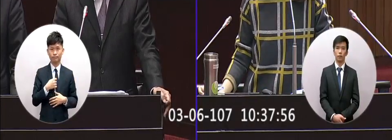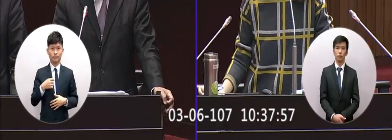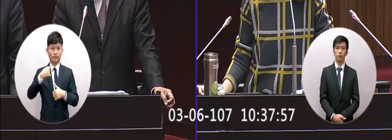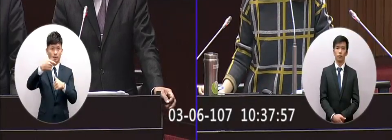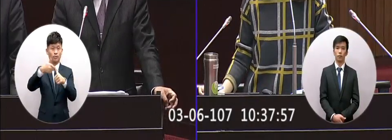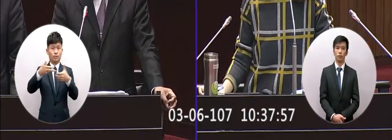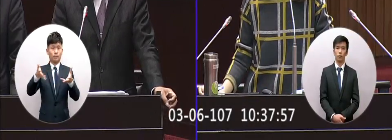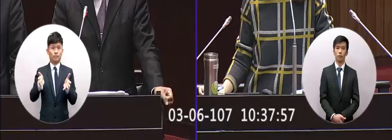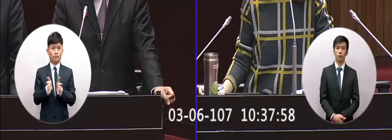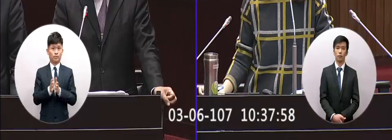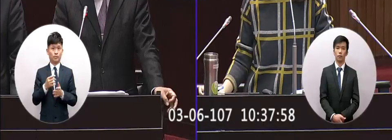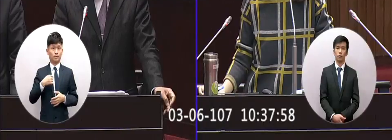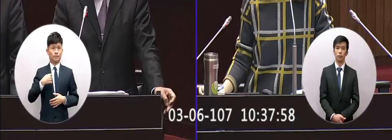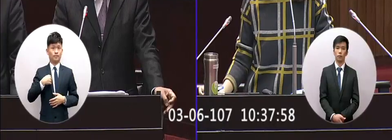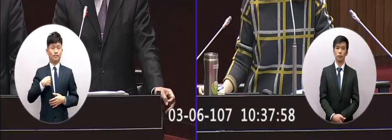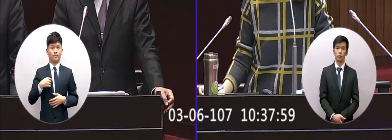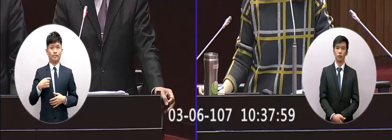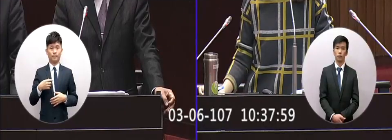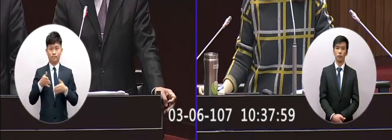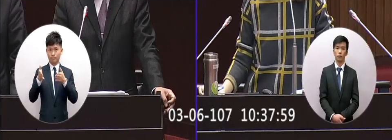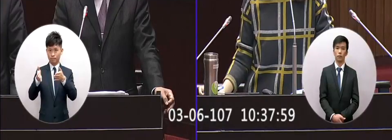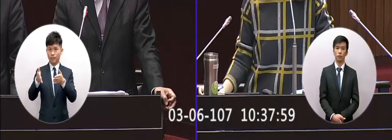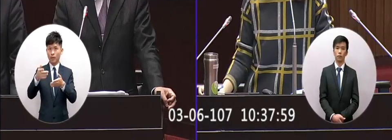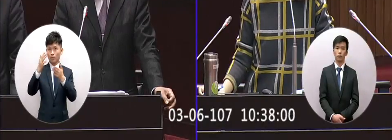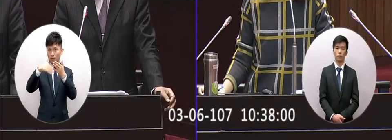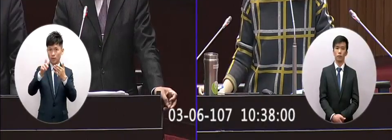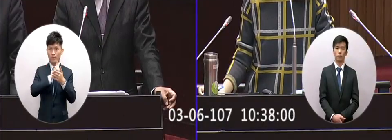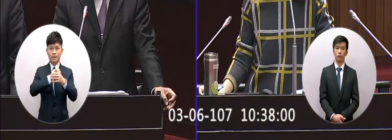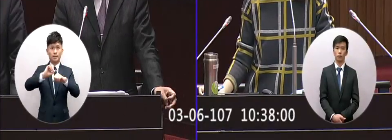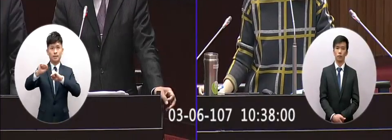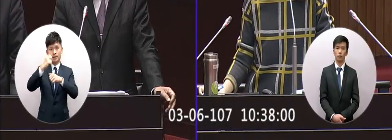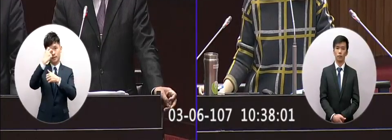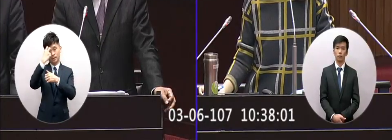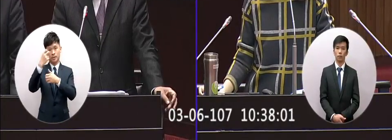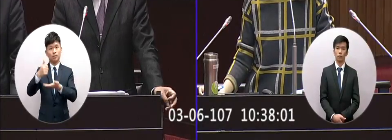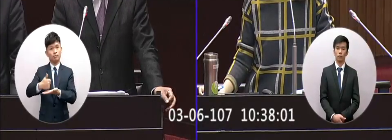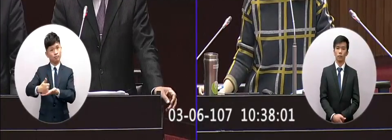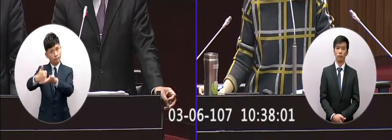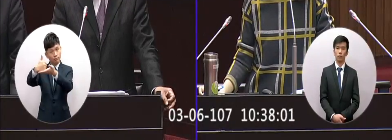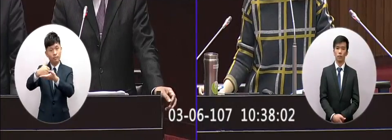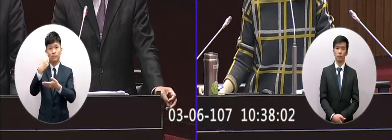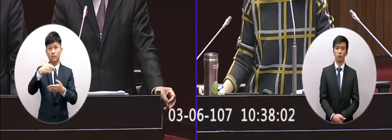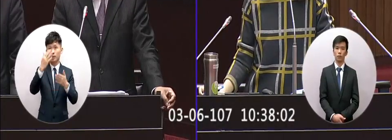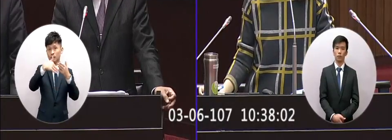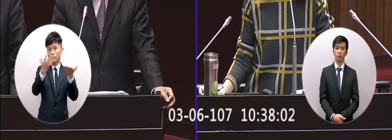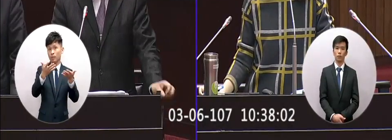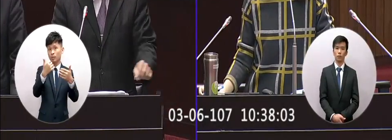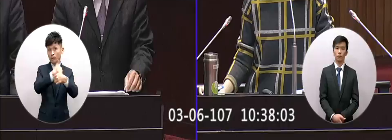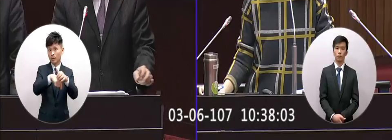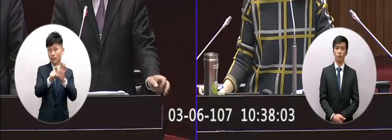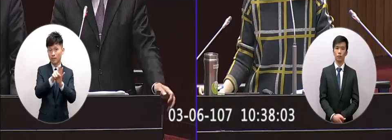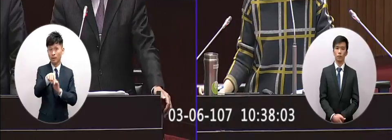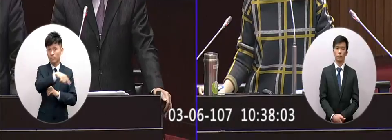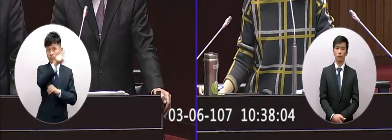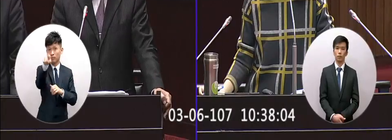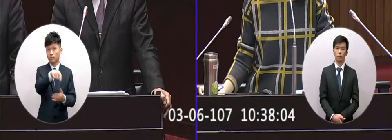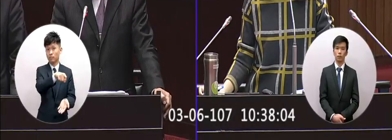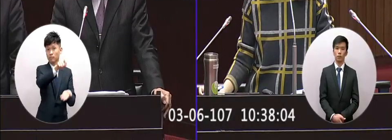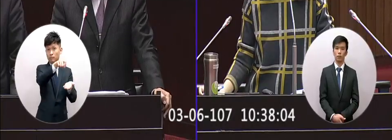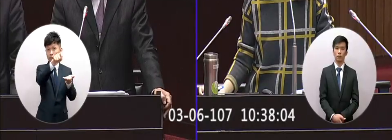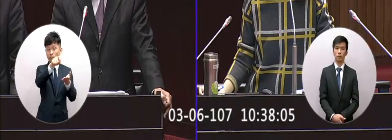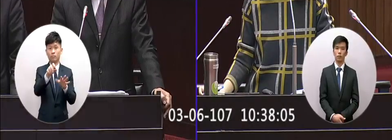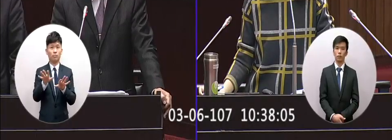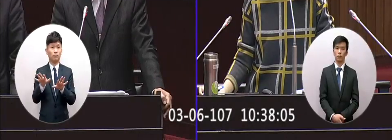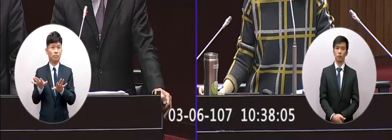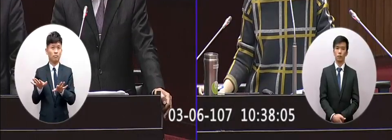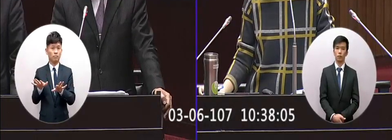于本于尊重学校自治的这样的一个原则，而且校务会议的代表在这上面也有提出，几乎都是跟